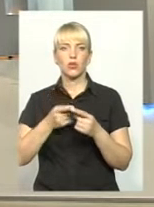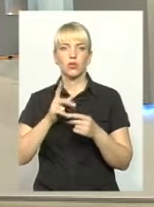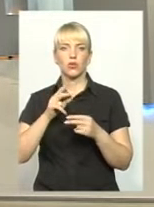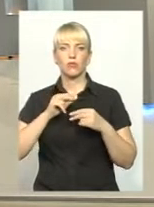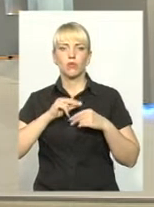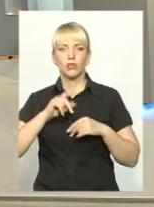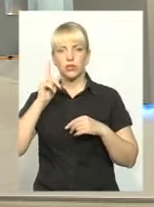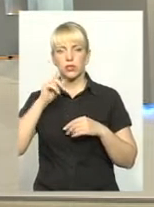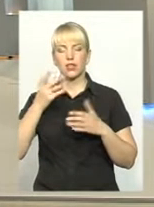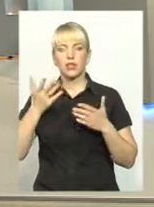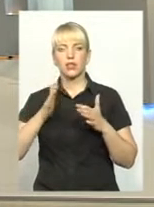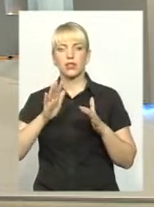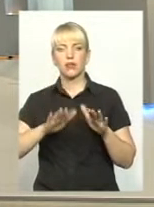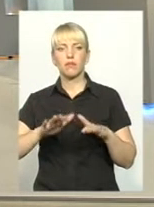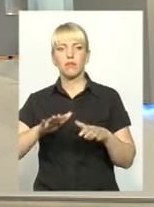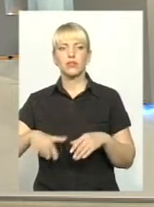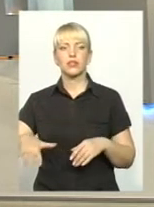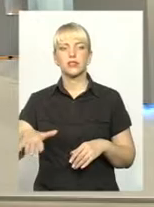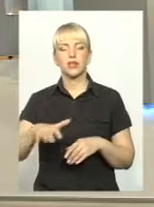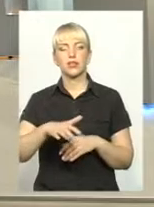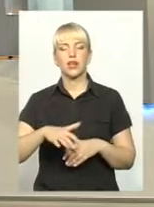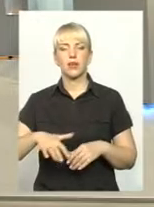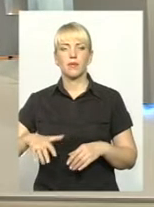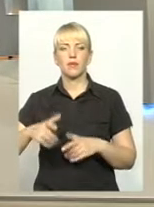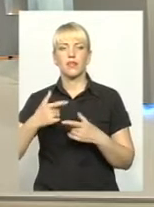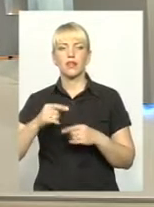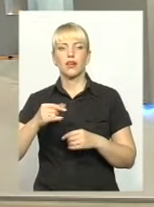ті місця, де в нас